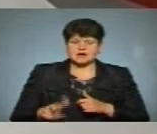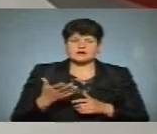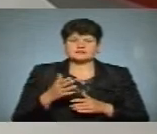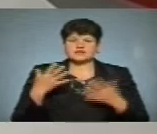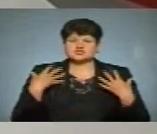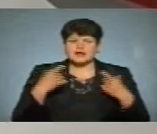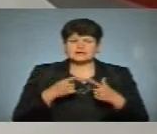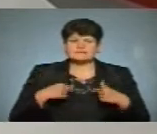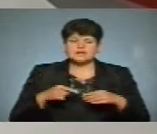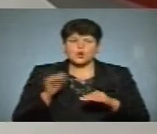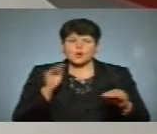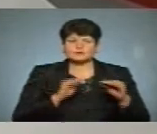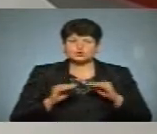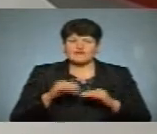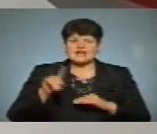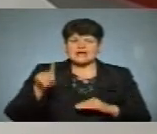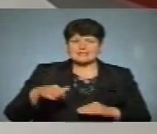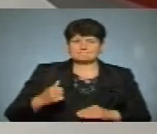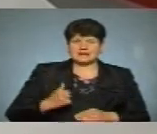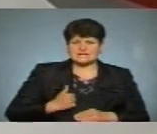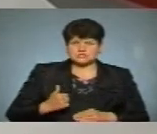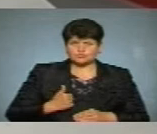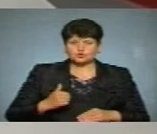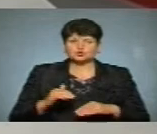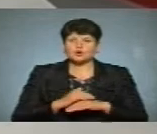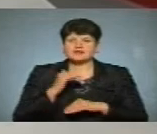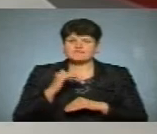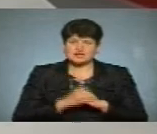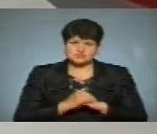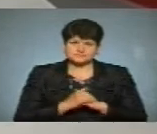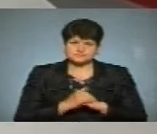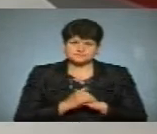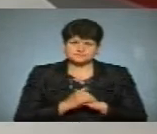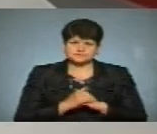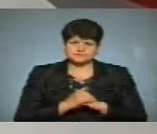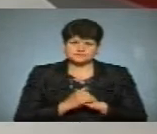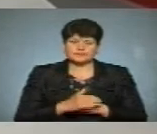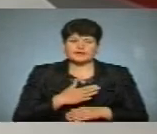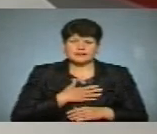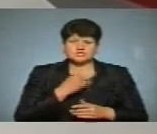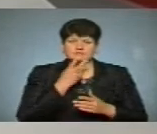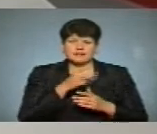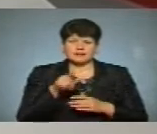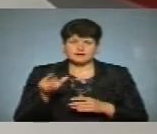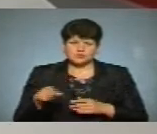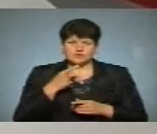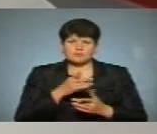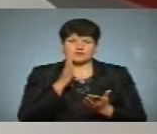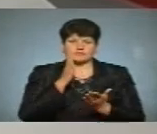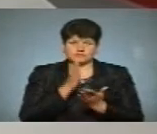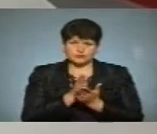начальник відділу комплектування та призову. Доброго вечора. Доброго вечора. Нашим телеглядачам я нагадаю, що ми